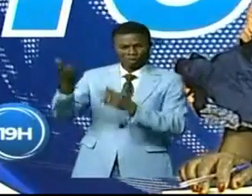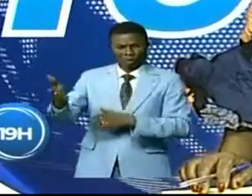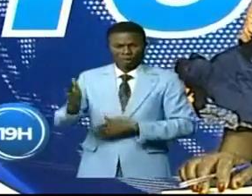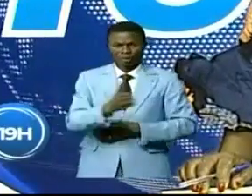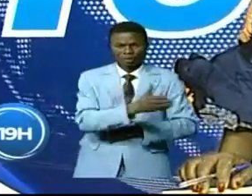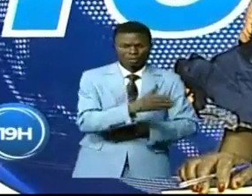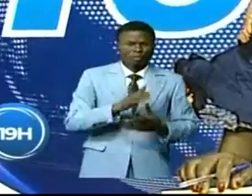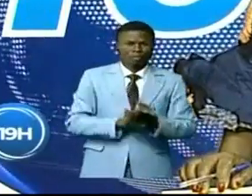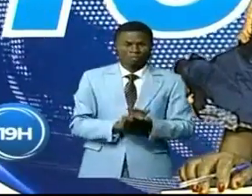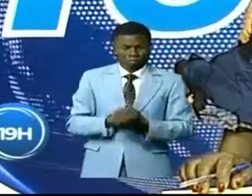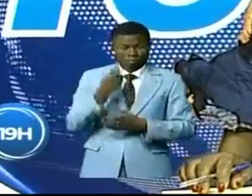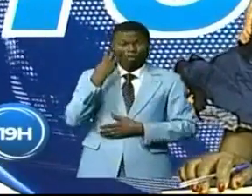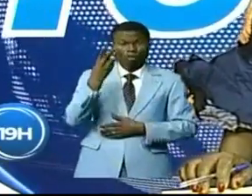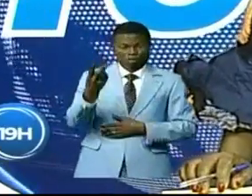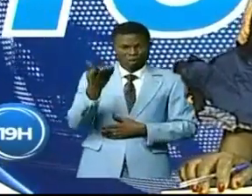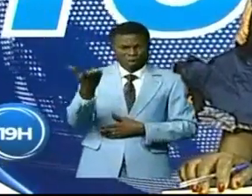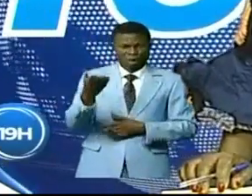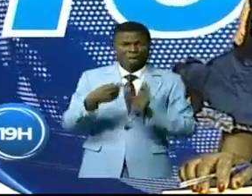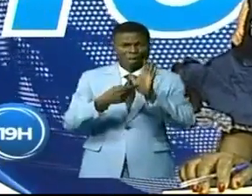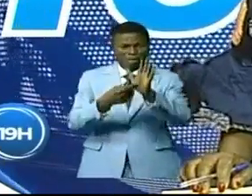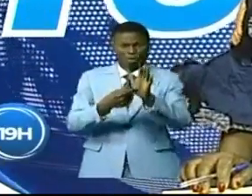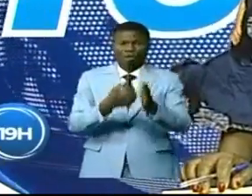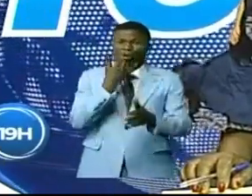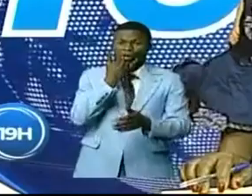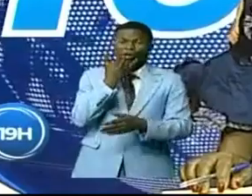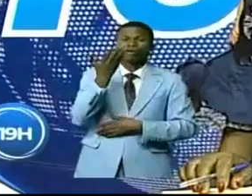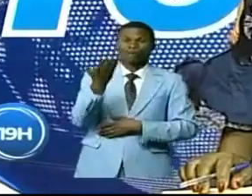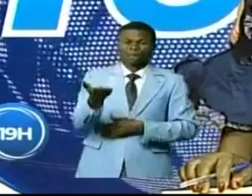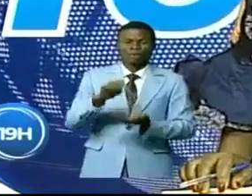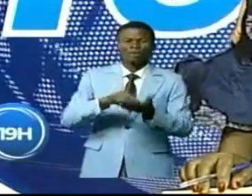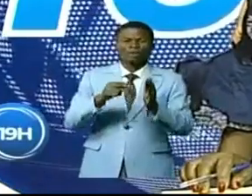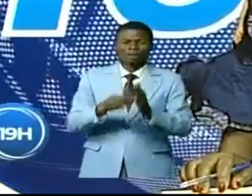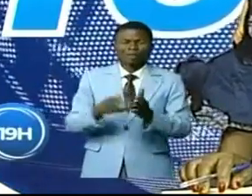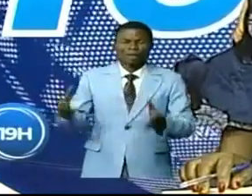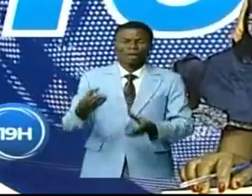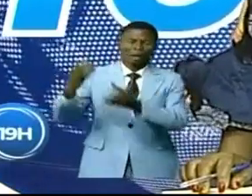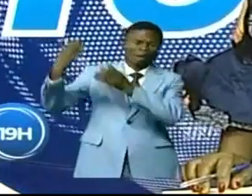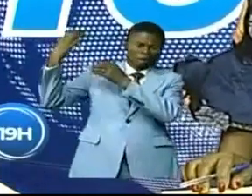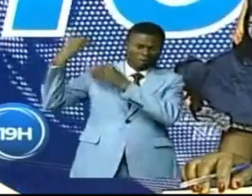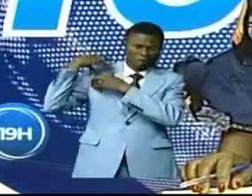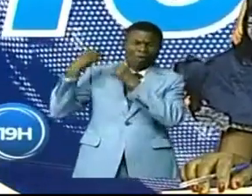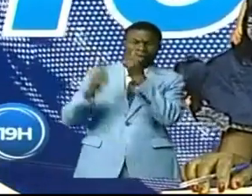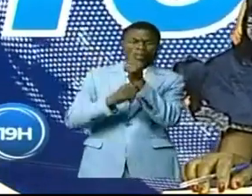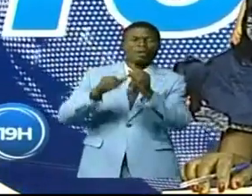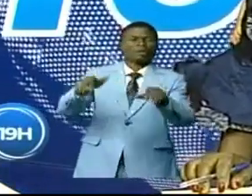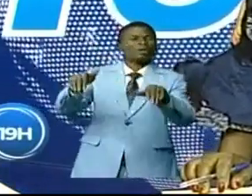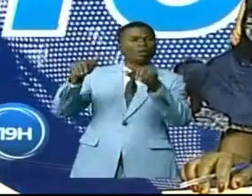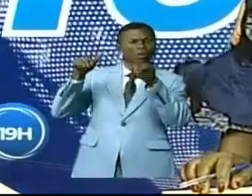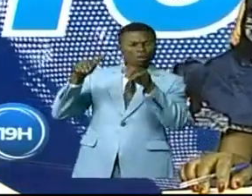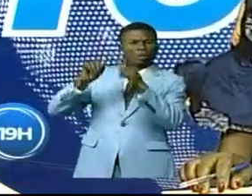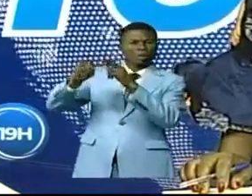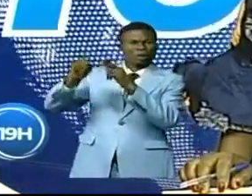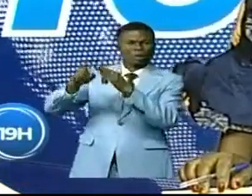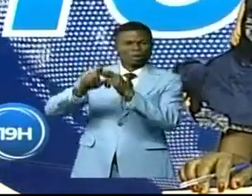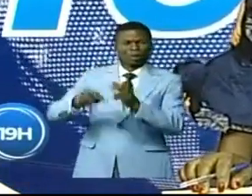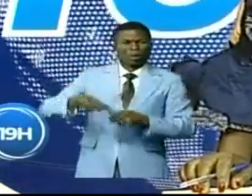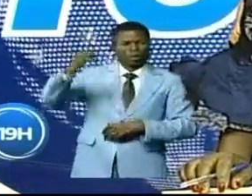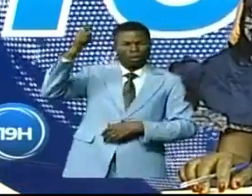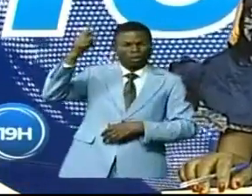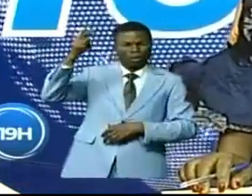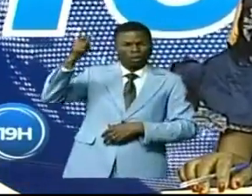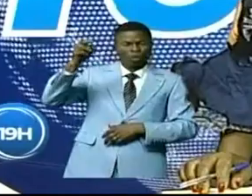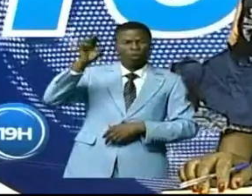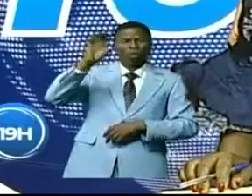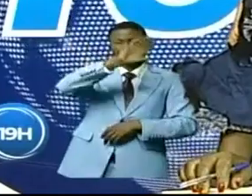Vous avez donc corrigé avec moi qu'il s'agissait de la prise en charge des réfugiés par le Haut Commissariat